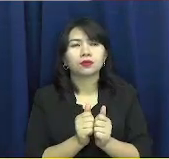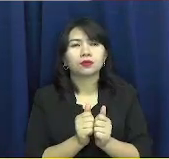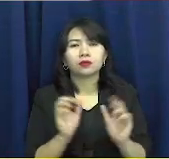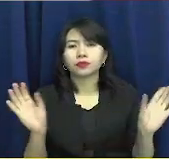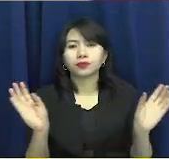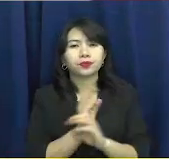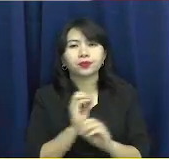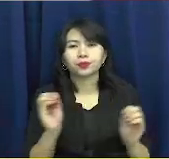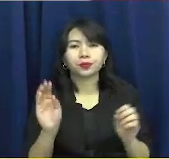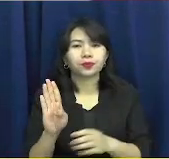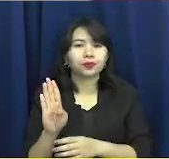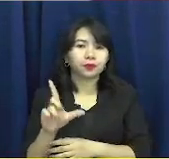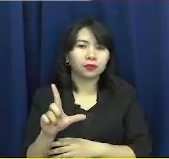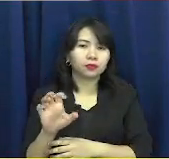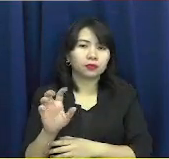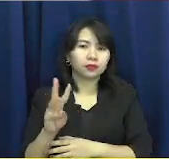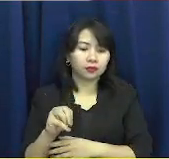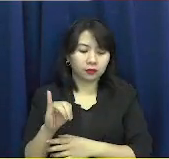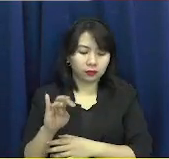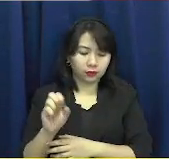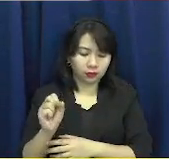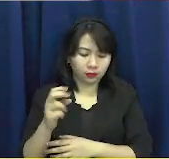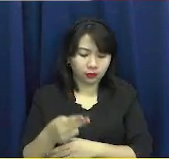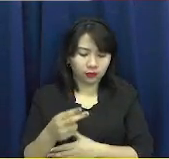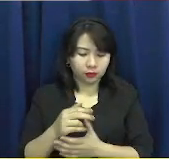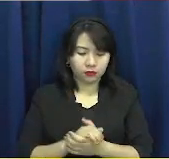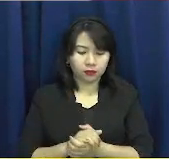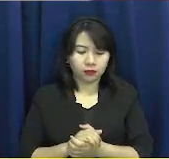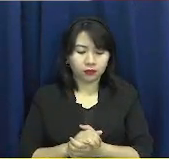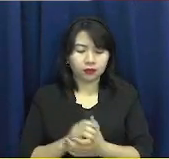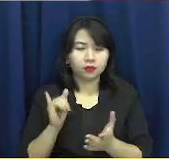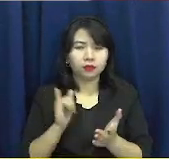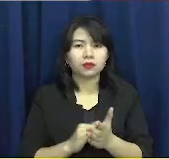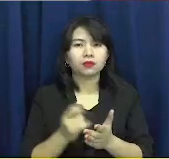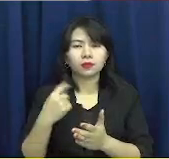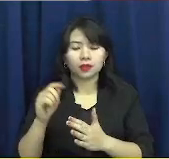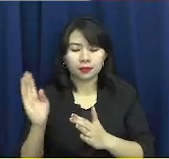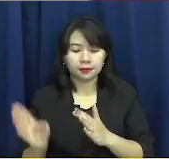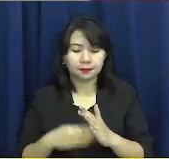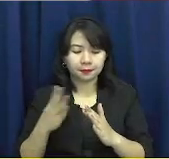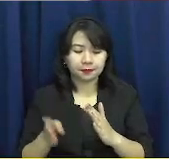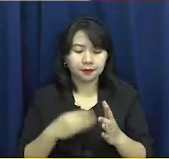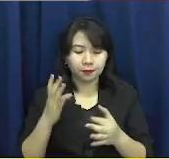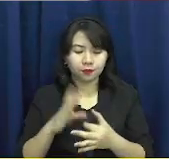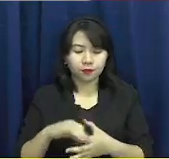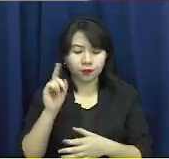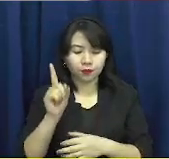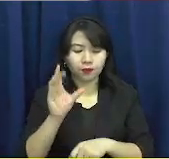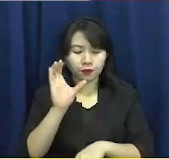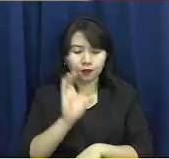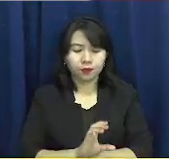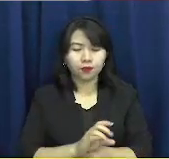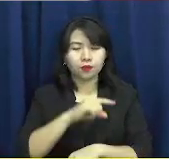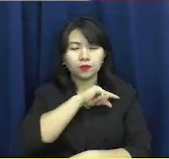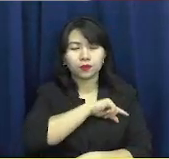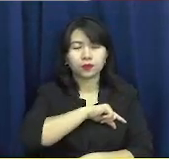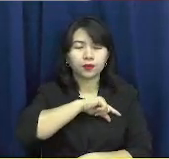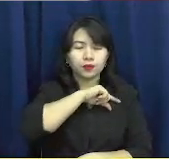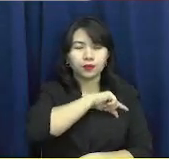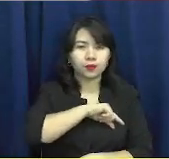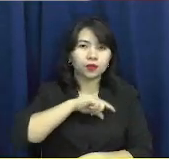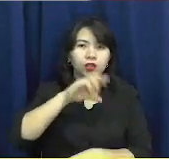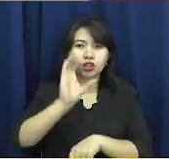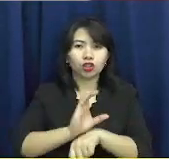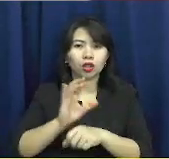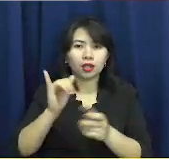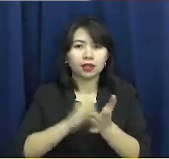without blemish. That is the basis of a church quality. Gusto mo